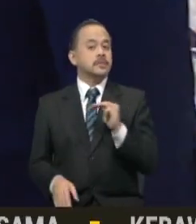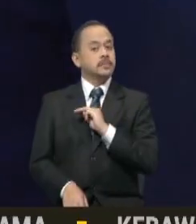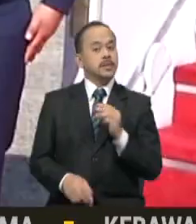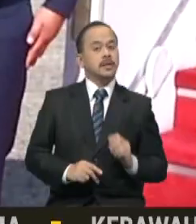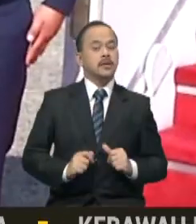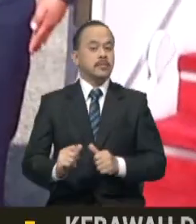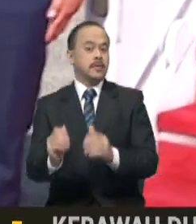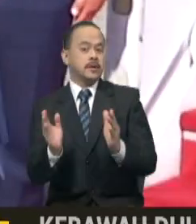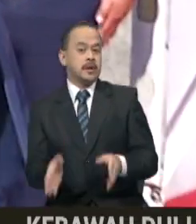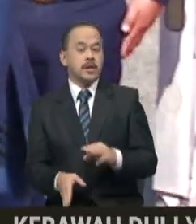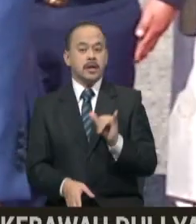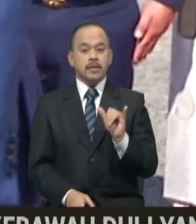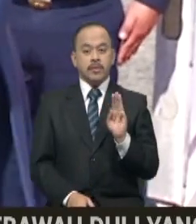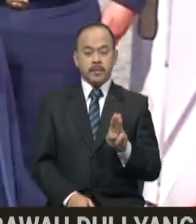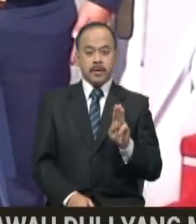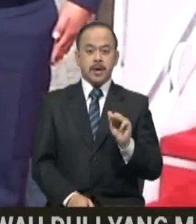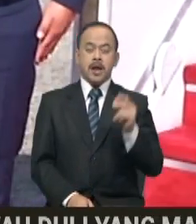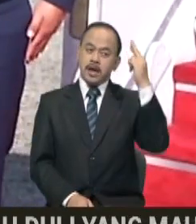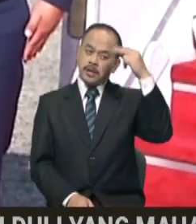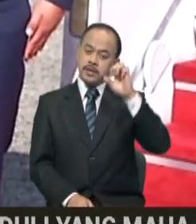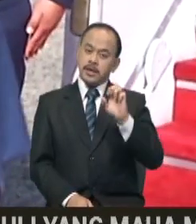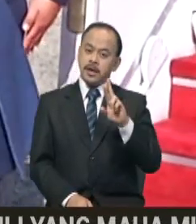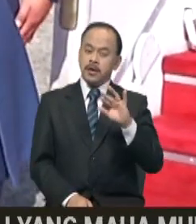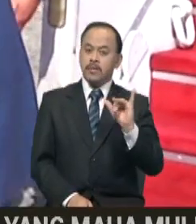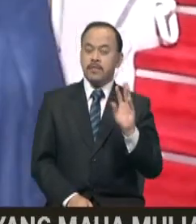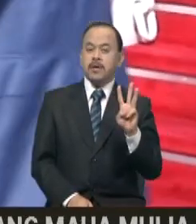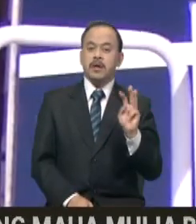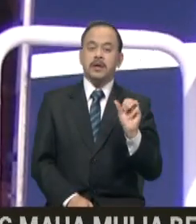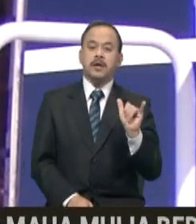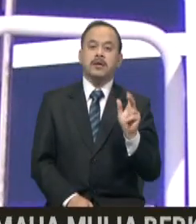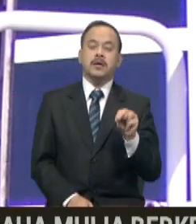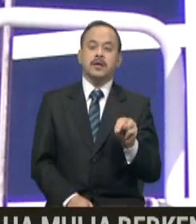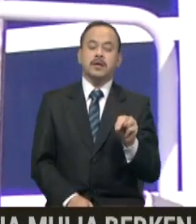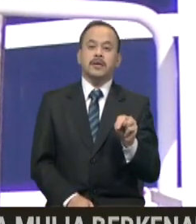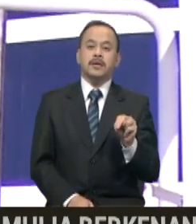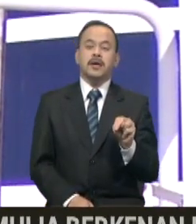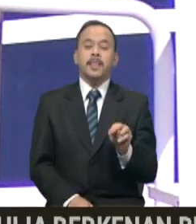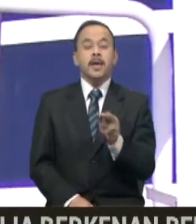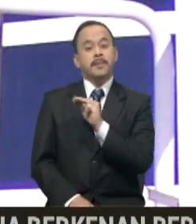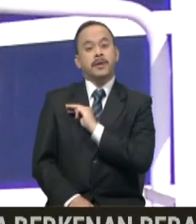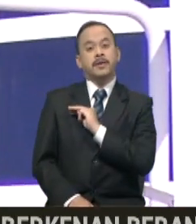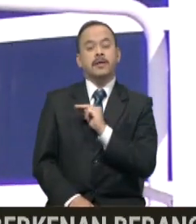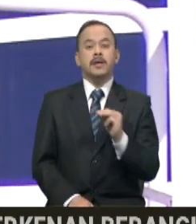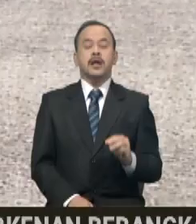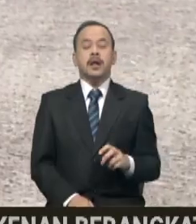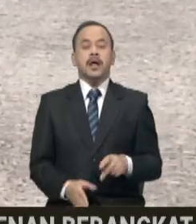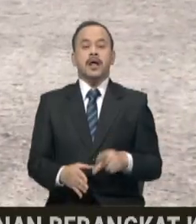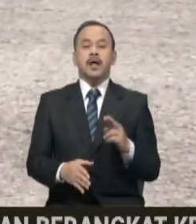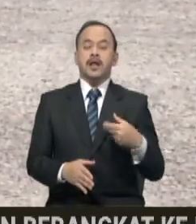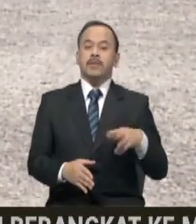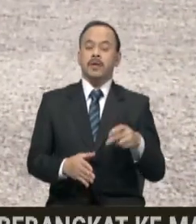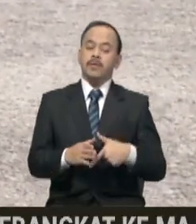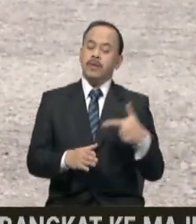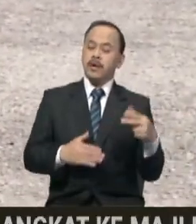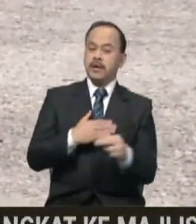Berhormat Datuk Seri Setia, Awang Haji Eriwan bin Pendatu Pekemajaya Haji Muhammad Yusof, Menteri Hal Ehwal Luar Negeri